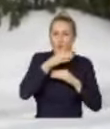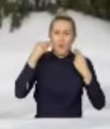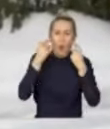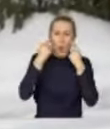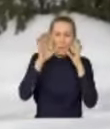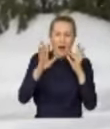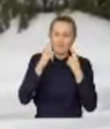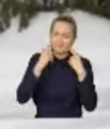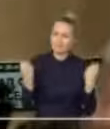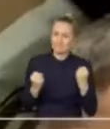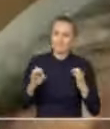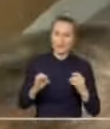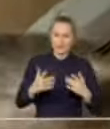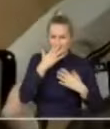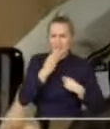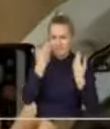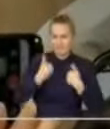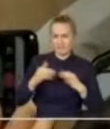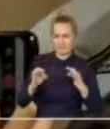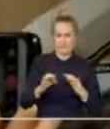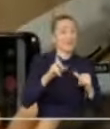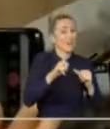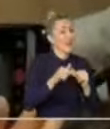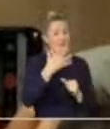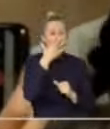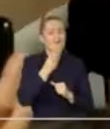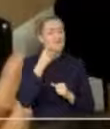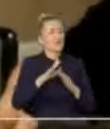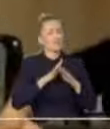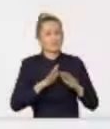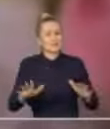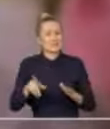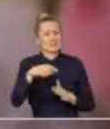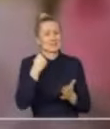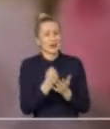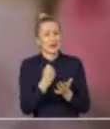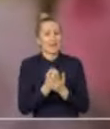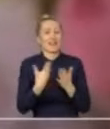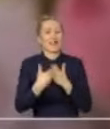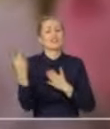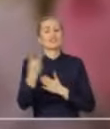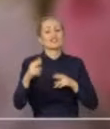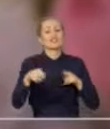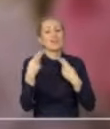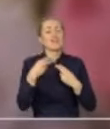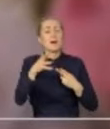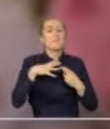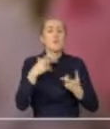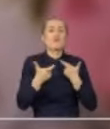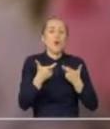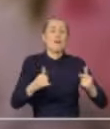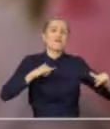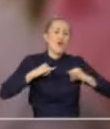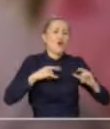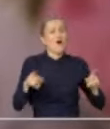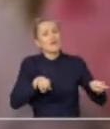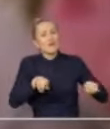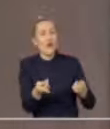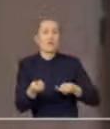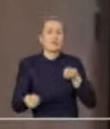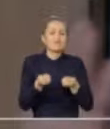płoną i dobrze wygląda. Niedobrze wygląda jednak jej i jej koleżanki z prawa. Dziennikarkom za kierowanie protestami podczas prowadzenia